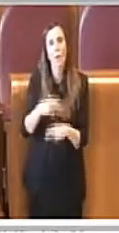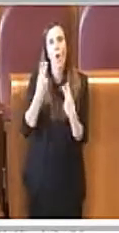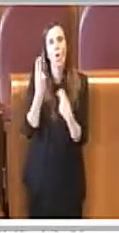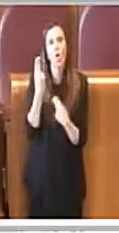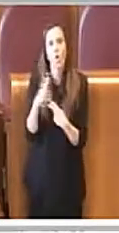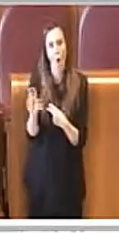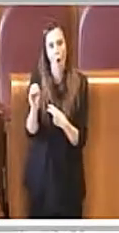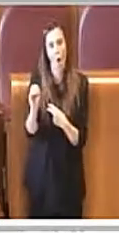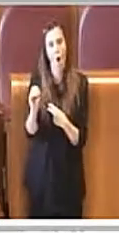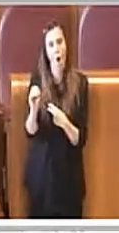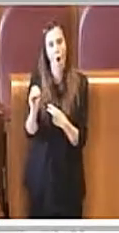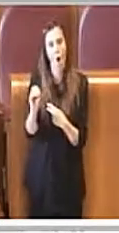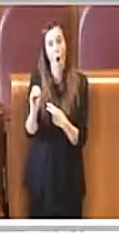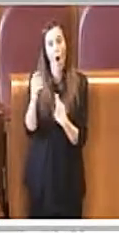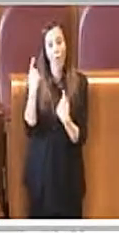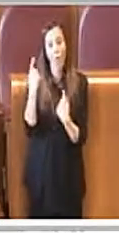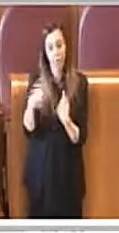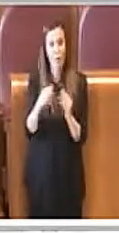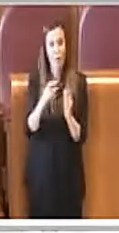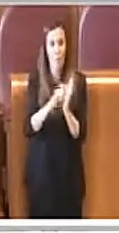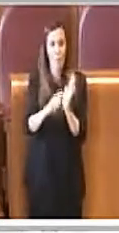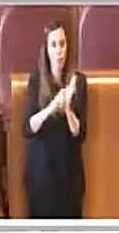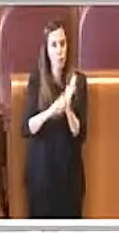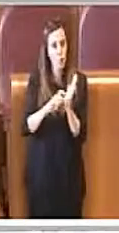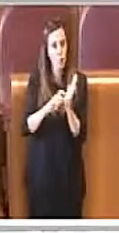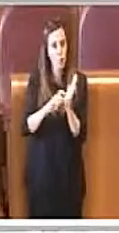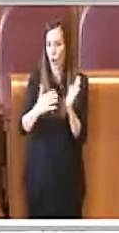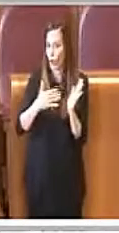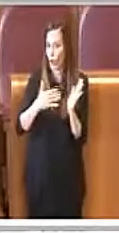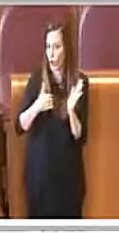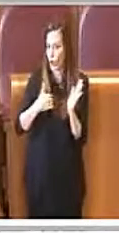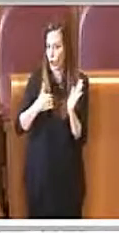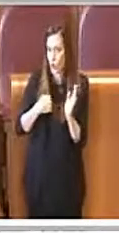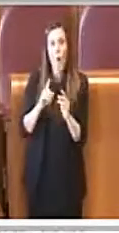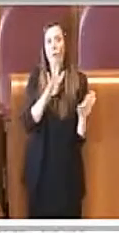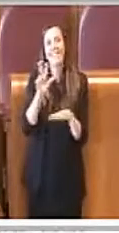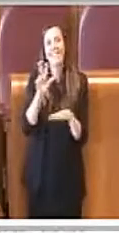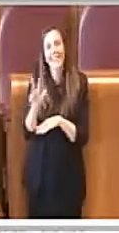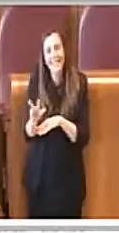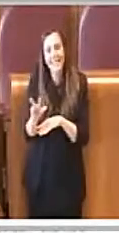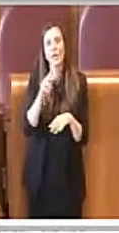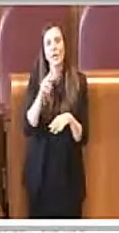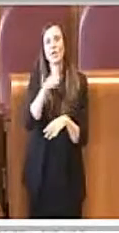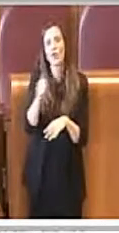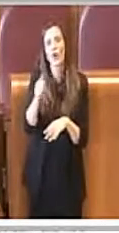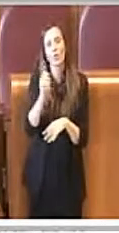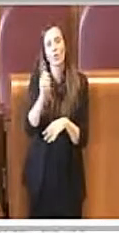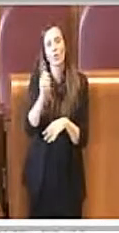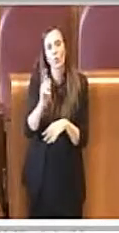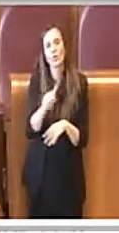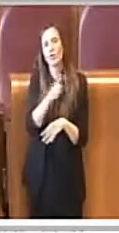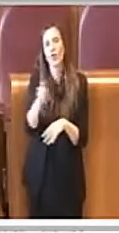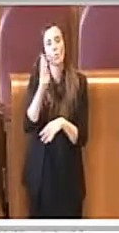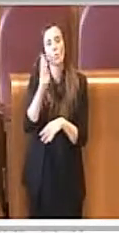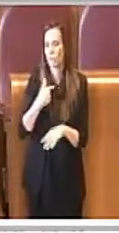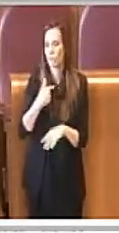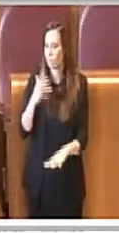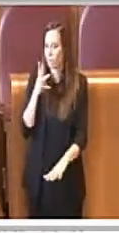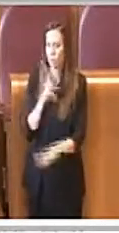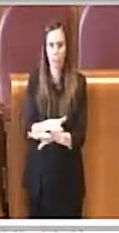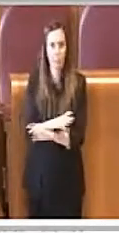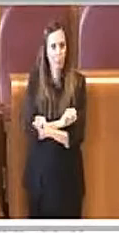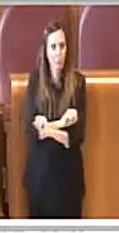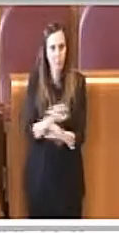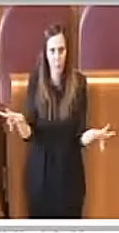mozione, a queste mozioni. Io non interverrò più né sulla 93, né sulla 112, né sulla 114,